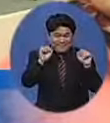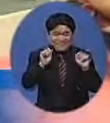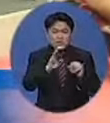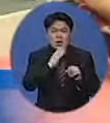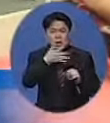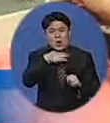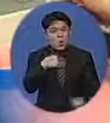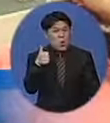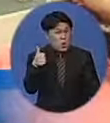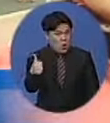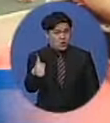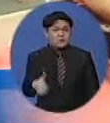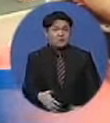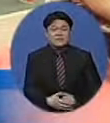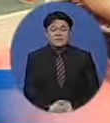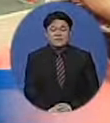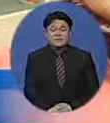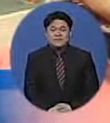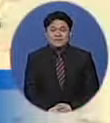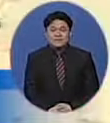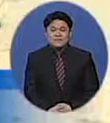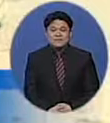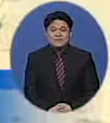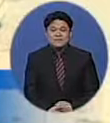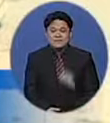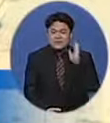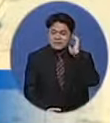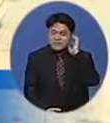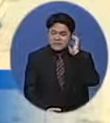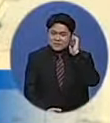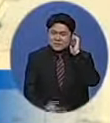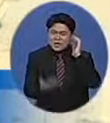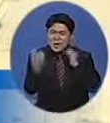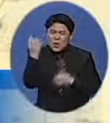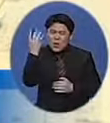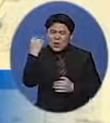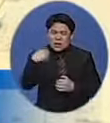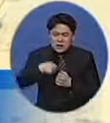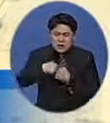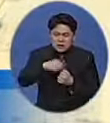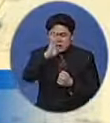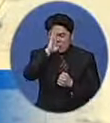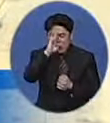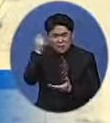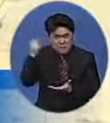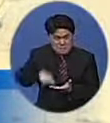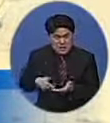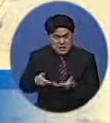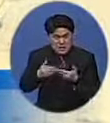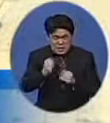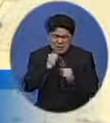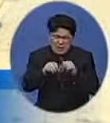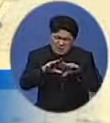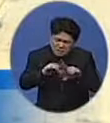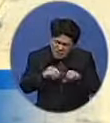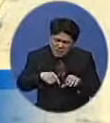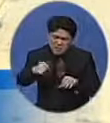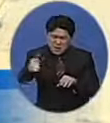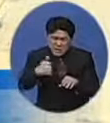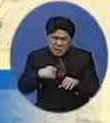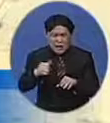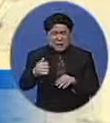하면 진짜 효과 봐요. 심한 텐션 관절 판정을 받았는데 물리치료도 당기고